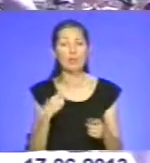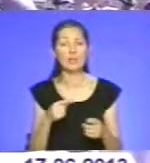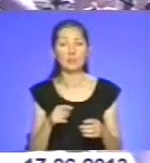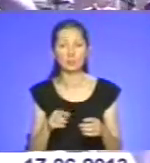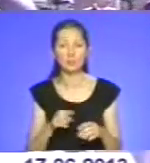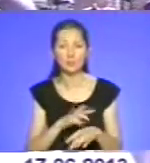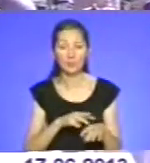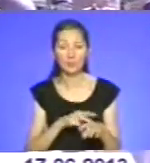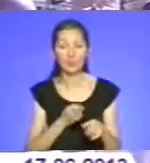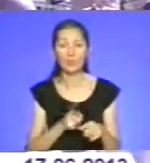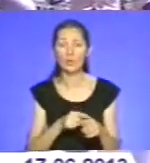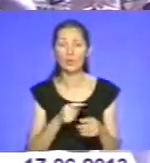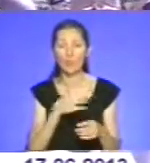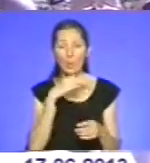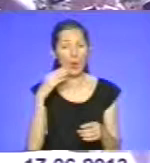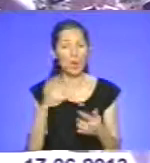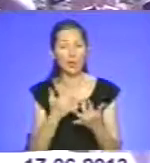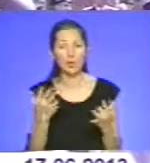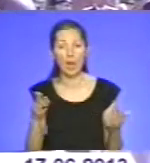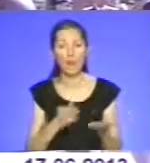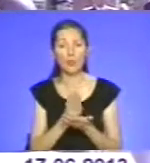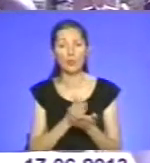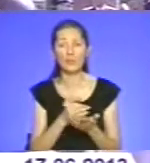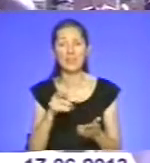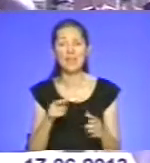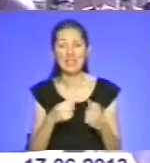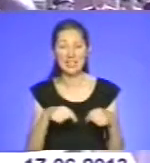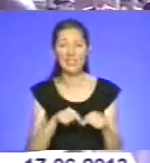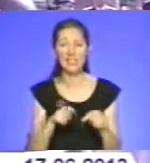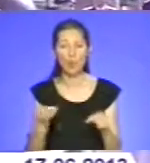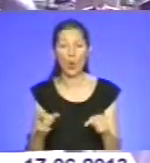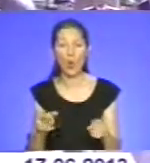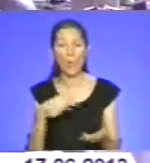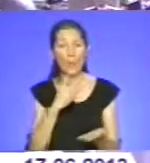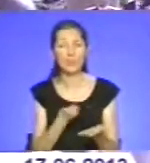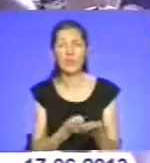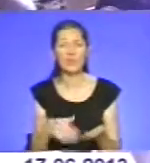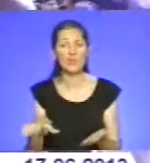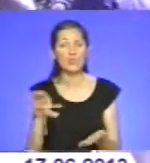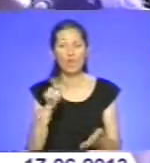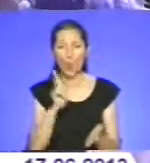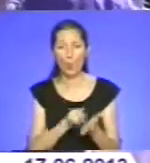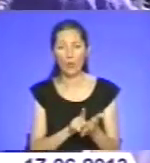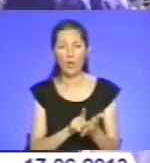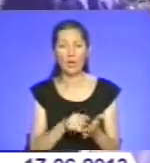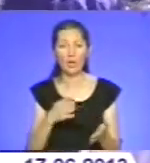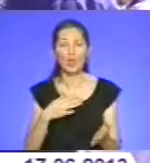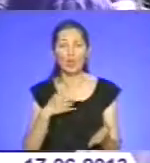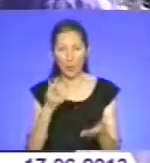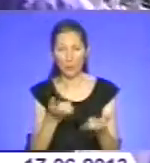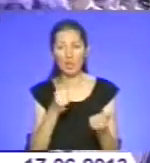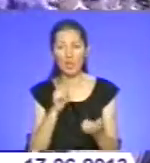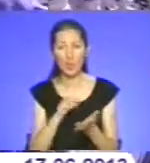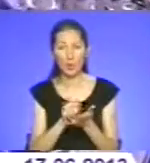це багатовекторна служба. На дільничну покладається всі обов'язки. Якщо брати по наших нормативних документах, то дільничний інспектор міліції виконує